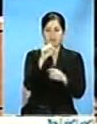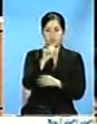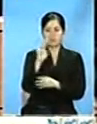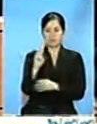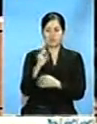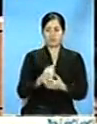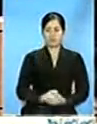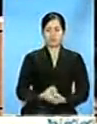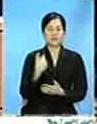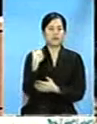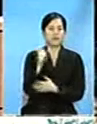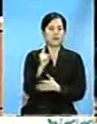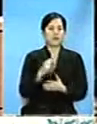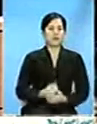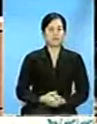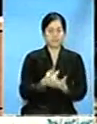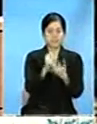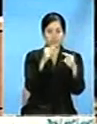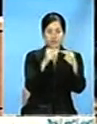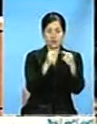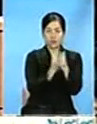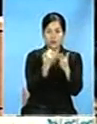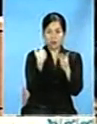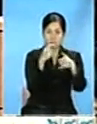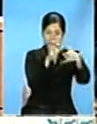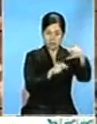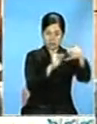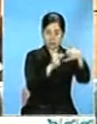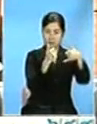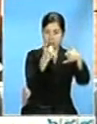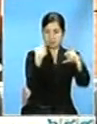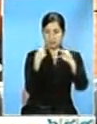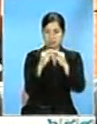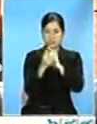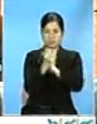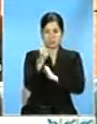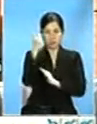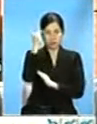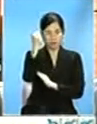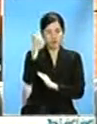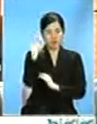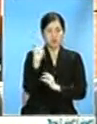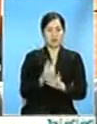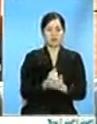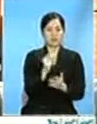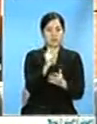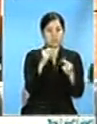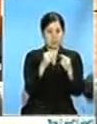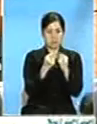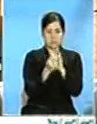40คนที่ผมเลือกผมต้องกล่าวเรียนว่าคนเก่งนี่ขอให้นายกใช้คนให้เป็นนายกมีความสามารถเพียง